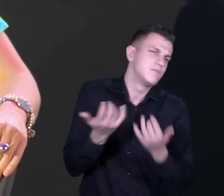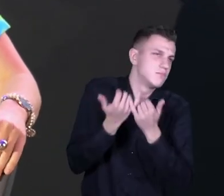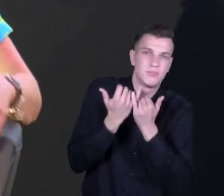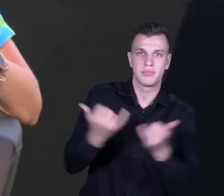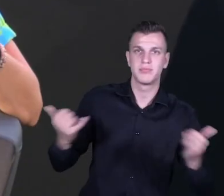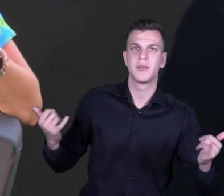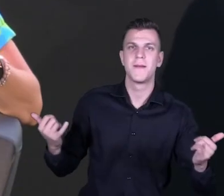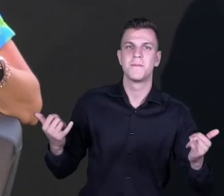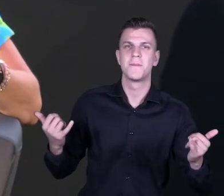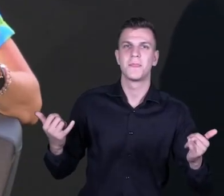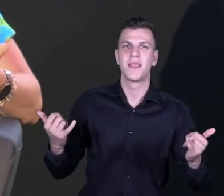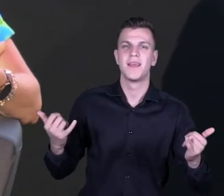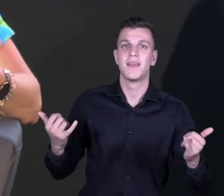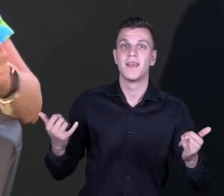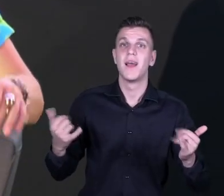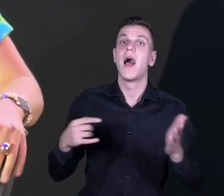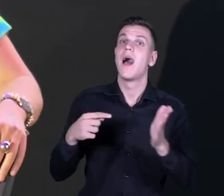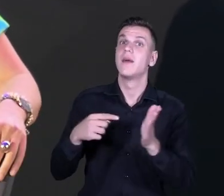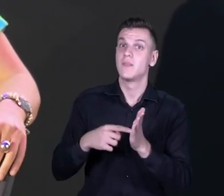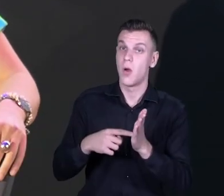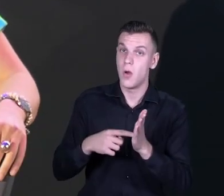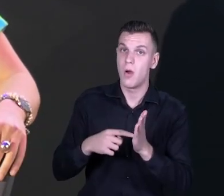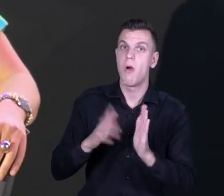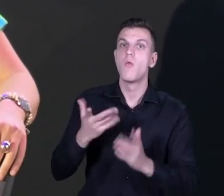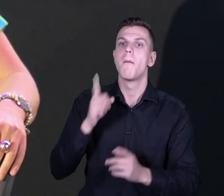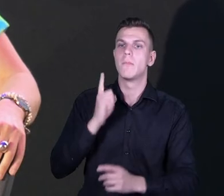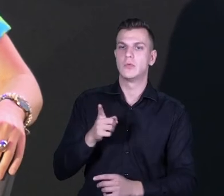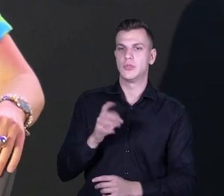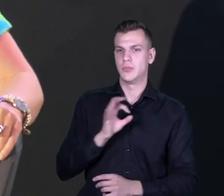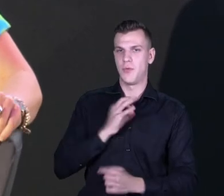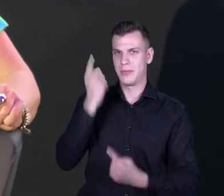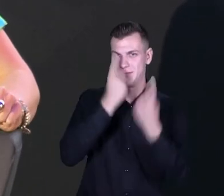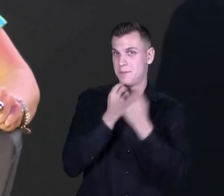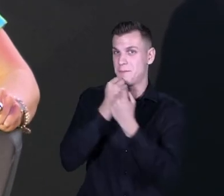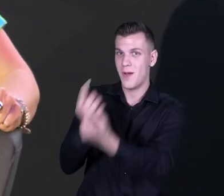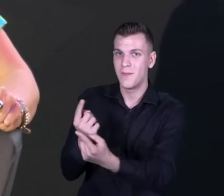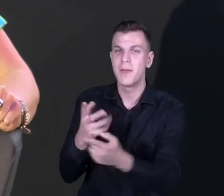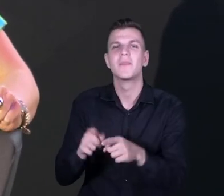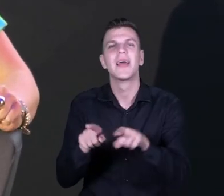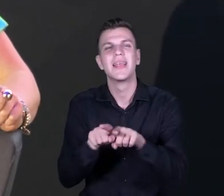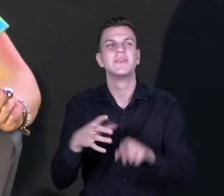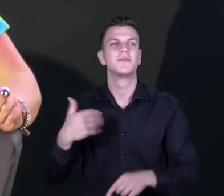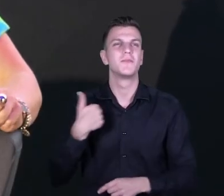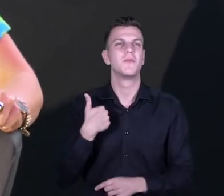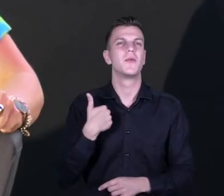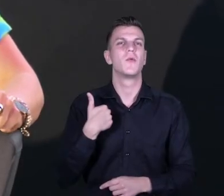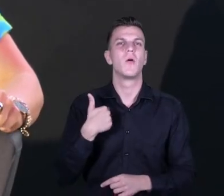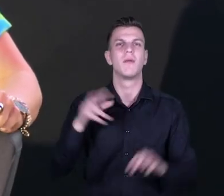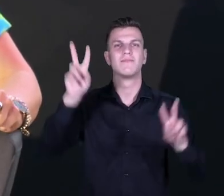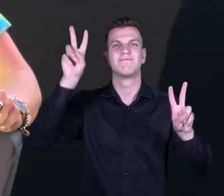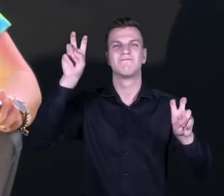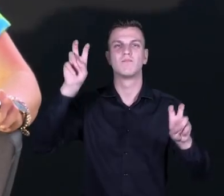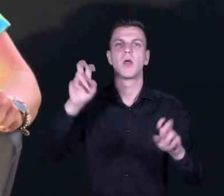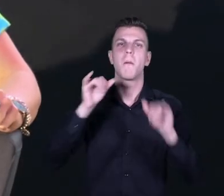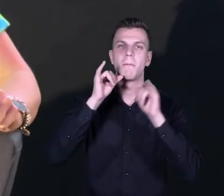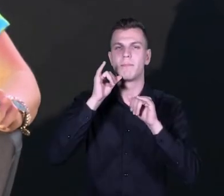realizowali. I tu należało już wypowiedzieć swoje zdanie, ale też taka była technika, którą nazwaliśmy poczta,